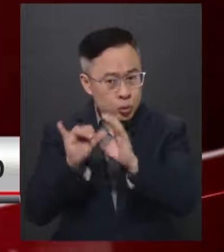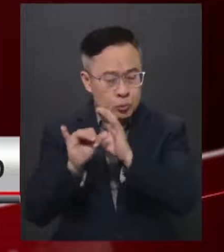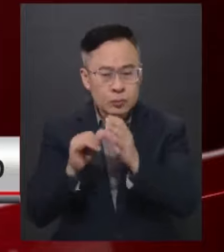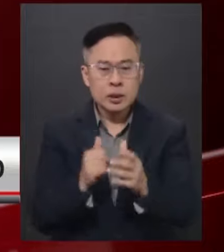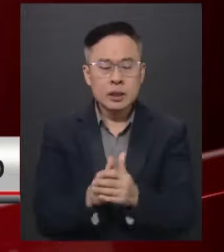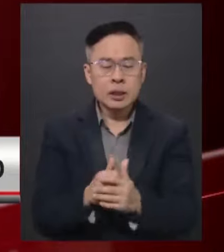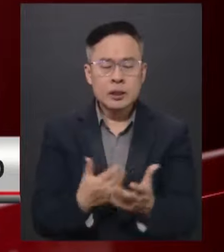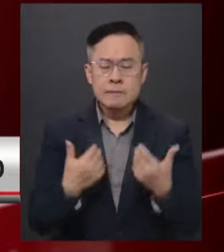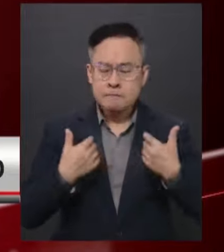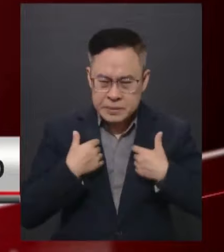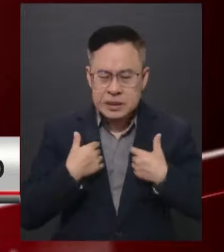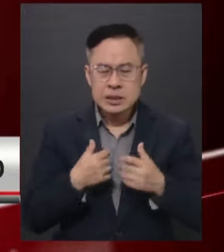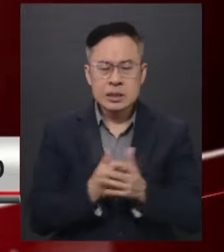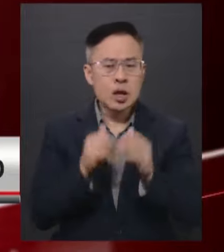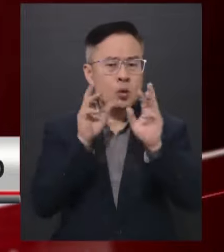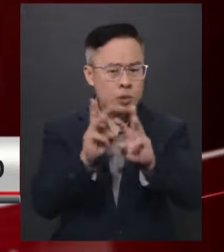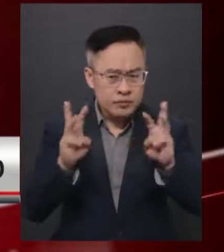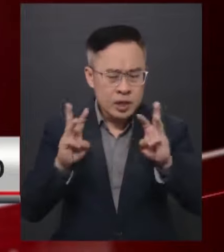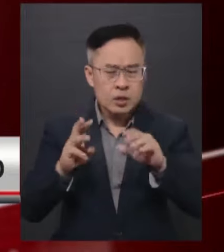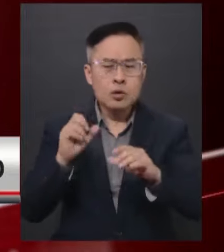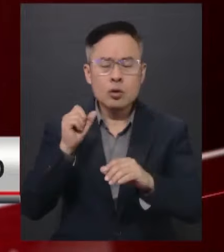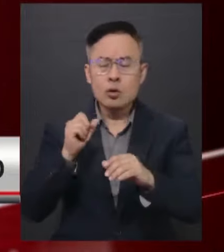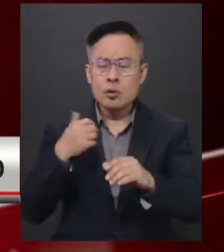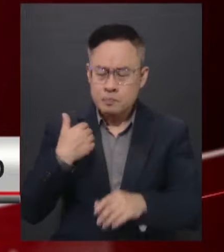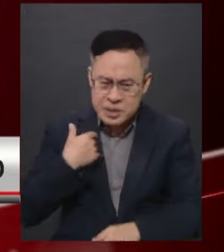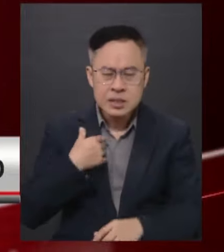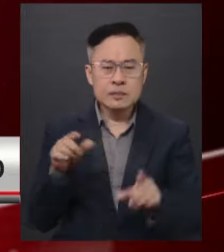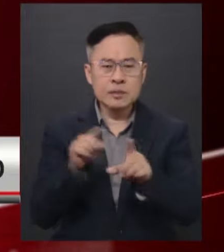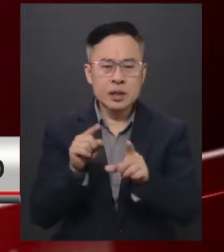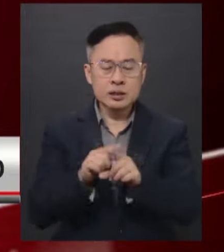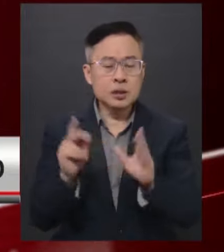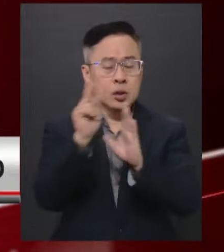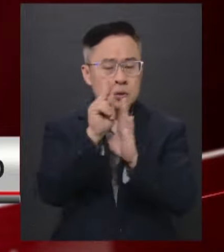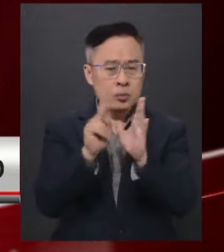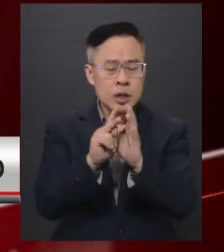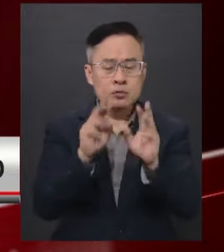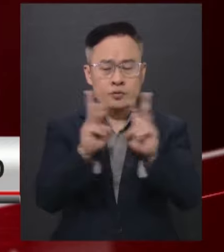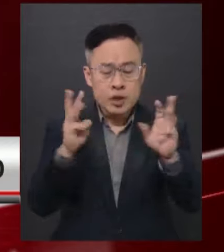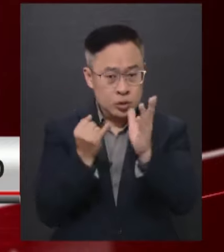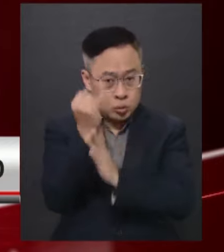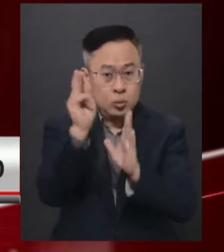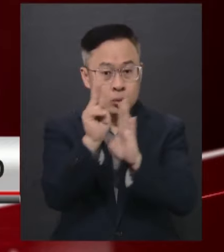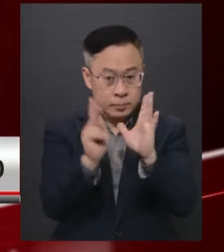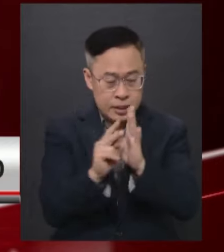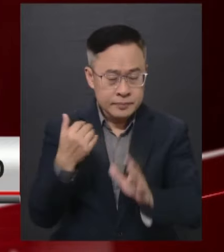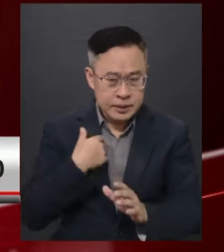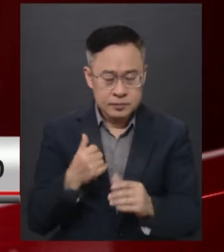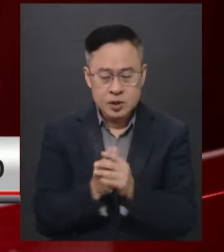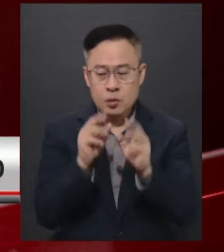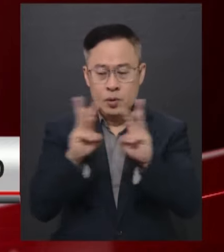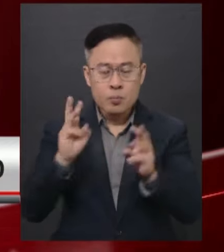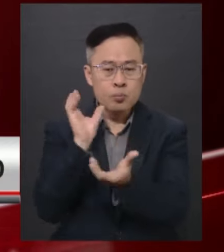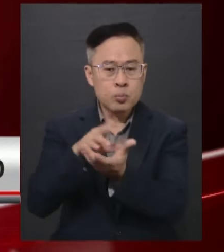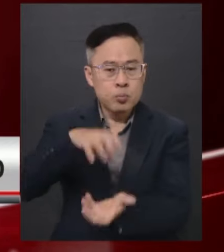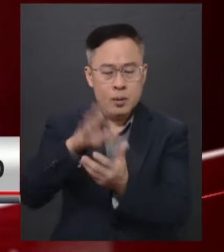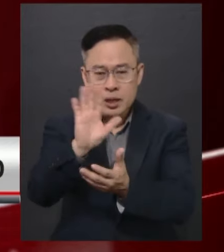ทีวีเว็บไซต์มีหมดถูกต้องค่ะมีช่องทางที่แบบถูกลิขสิทธิ์เยอะแยะมากมายก็ใครที่อาจจะไม่ไหวกับ